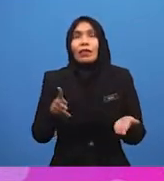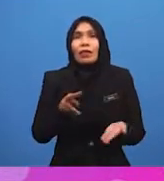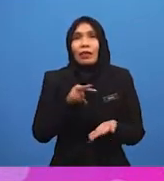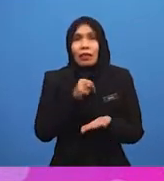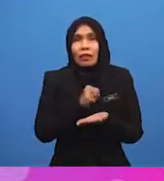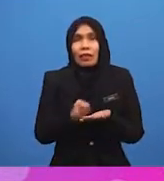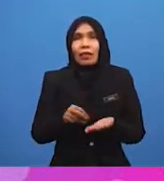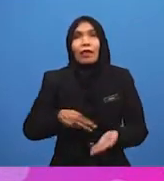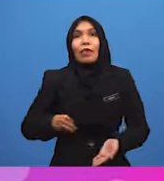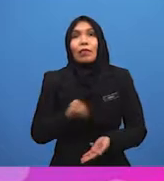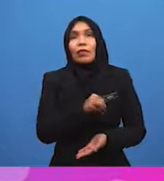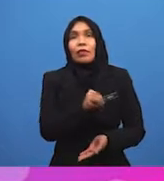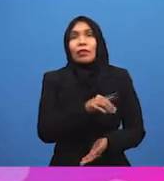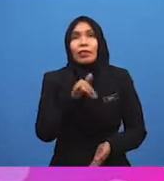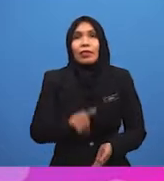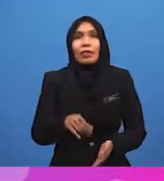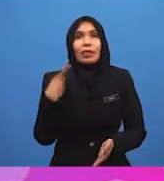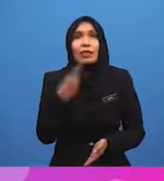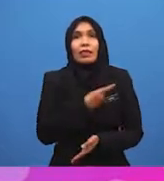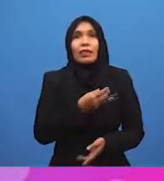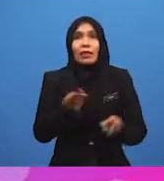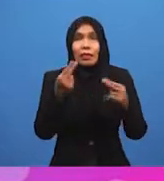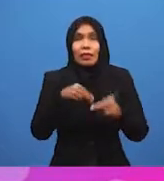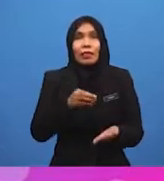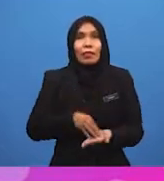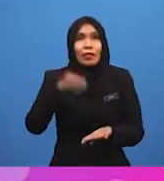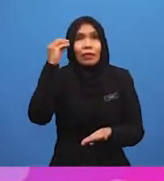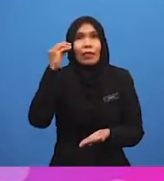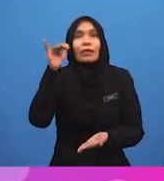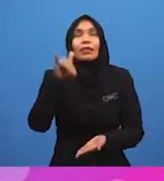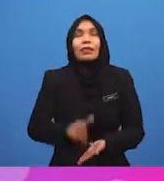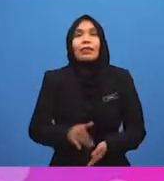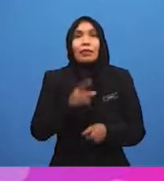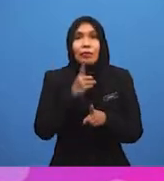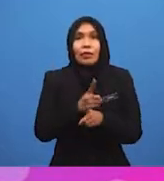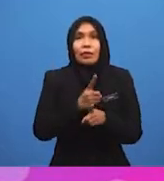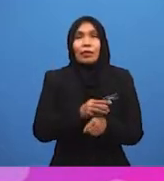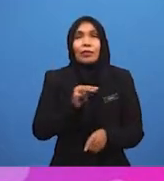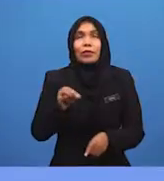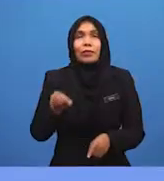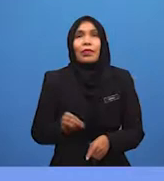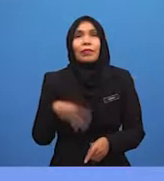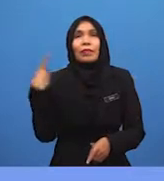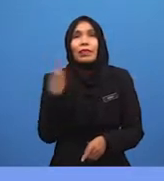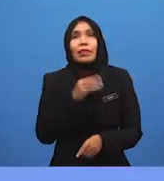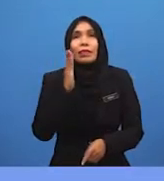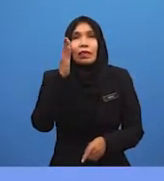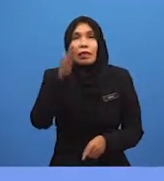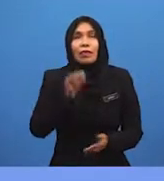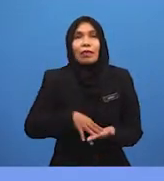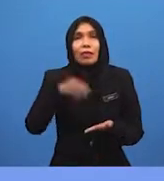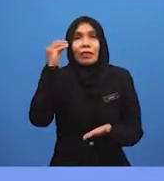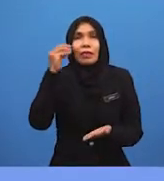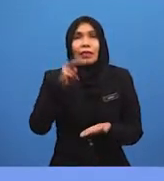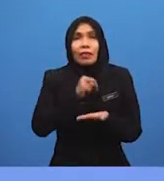yang kita hendak belajar pada hari ini. Ya, betul, murid-murid. Kita akan belajar nilai hemat